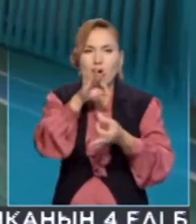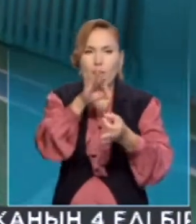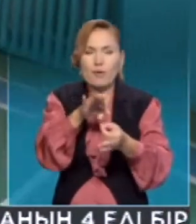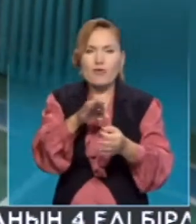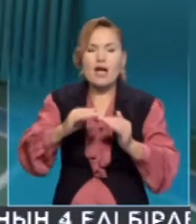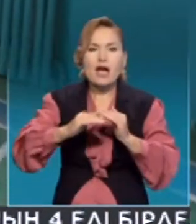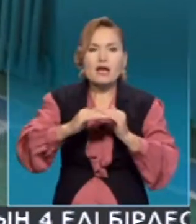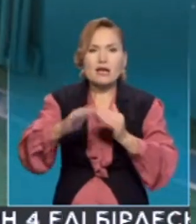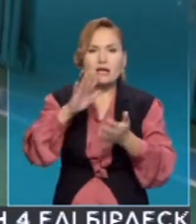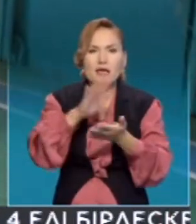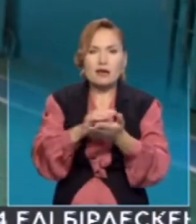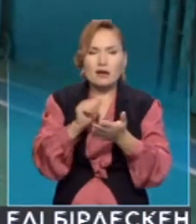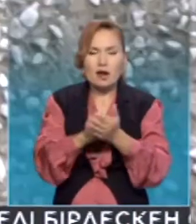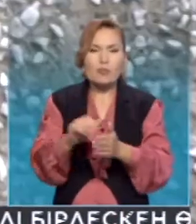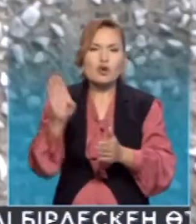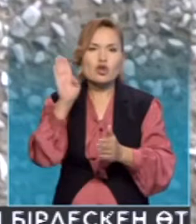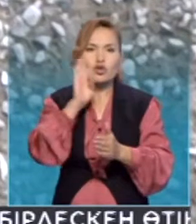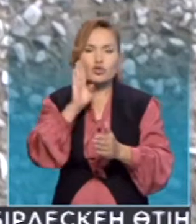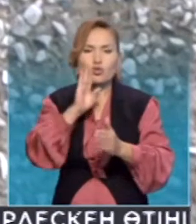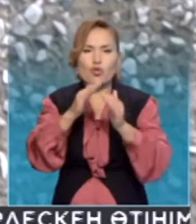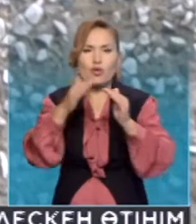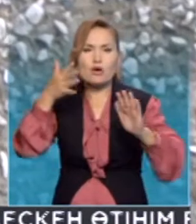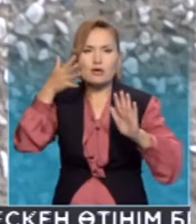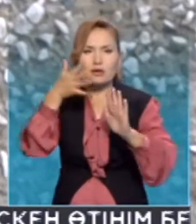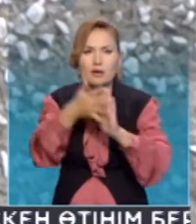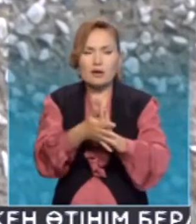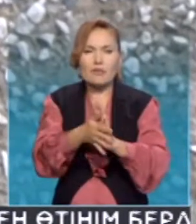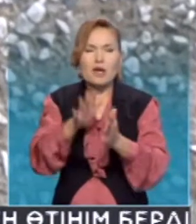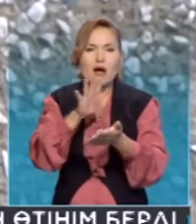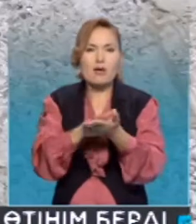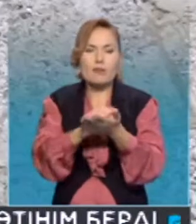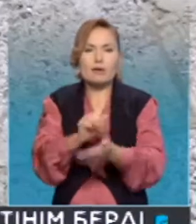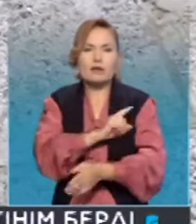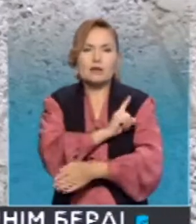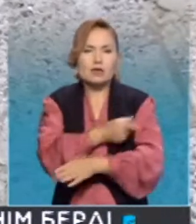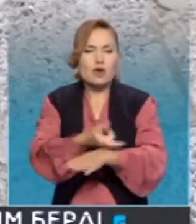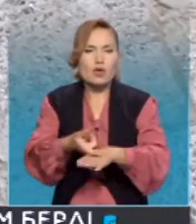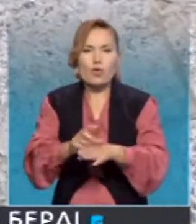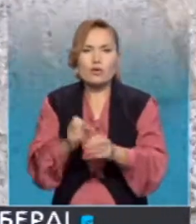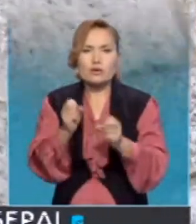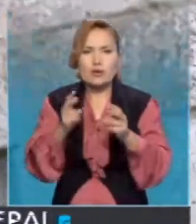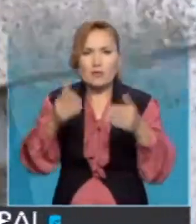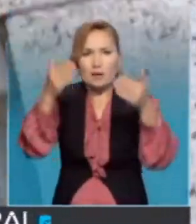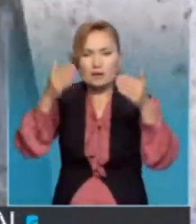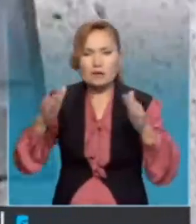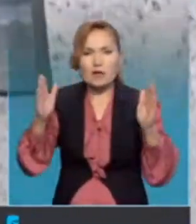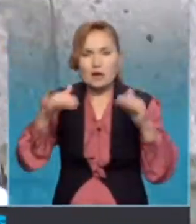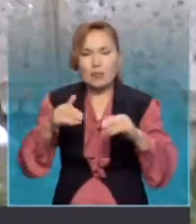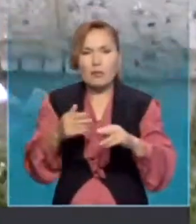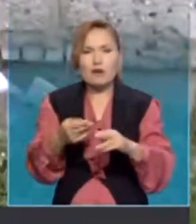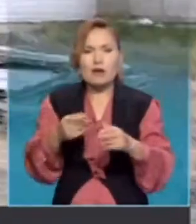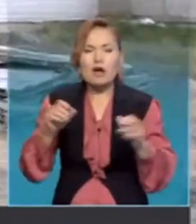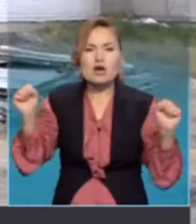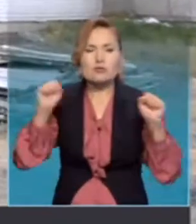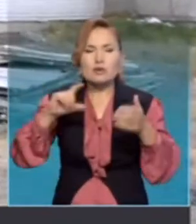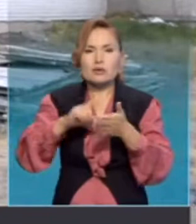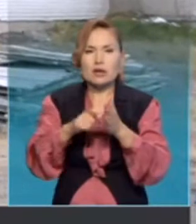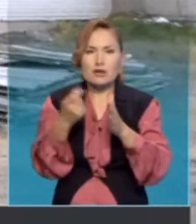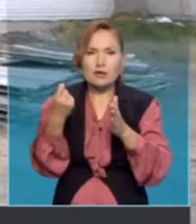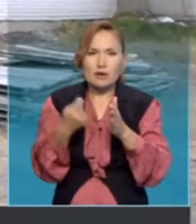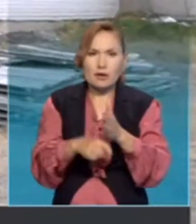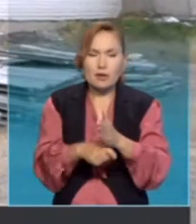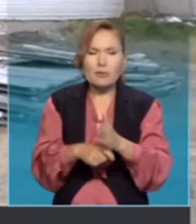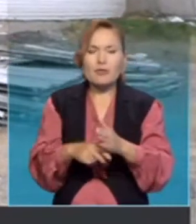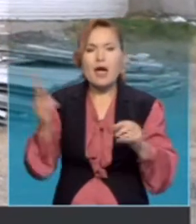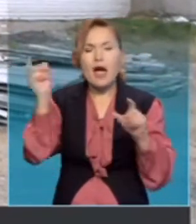кеткен. Сондықтан арнайы комиссия тексеру жүргізіп, қабырғасы кез келген уақытта құлап кетуі мүмкін болғандықтан жауып тастаған. Мектептің